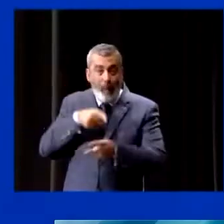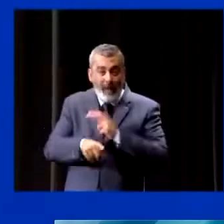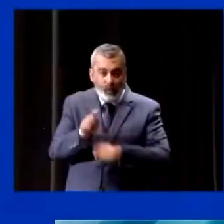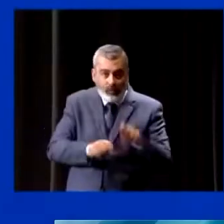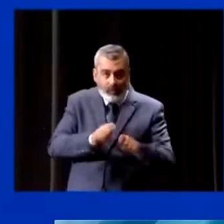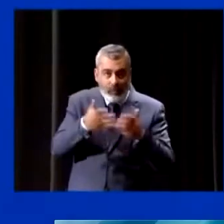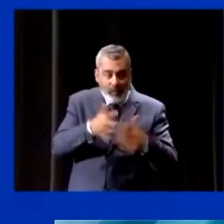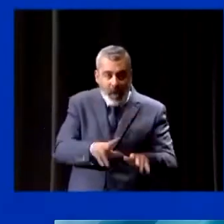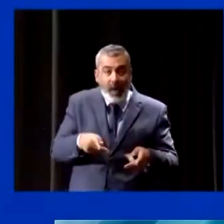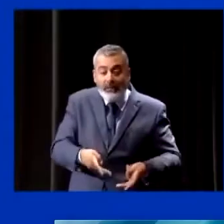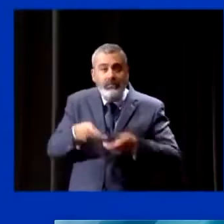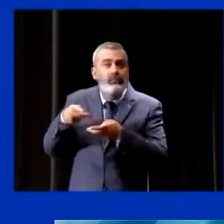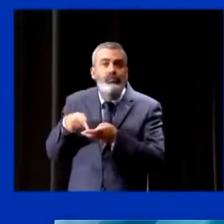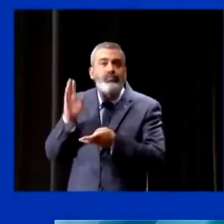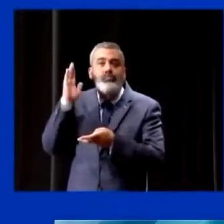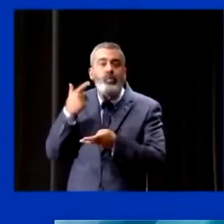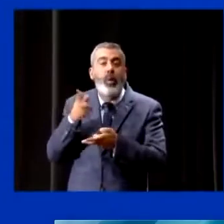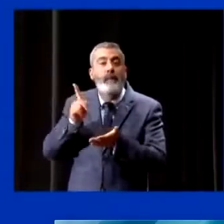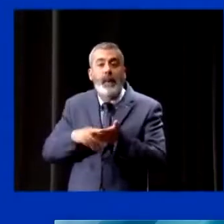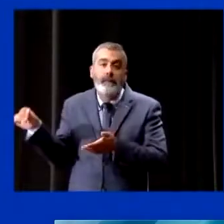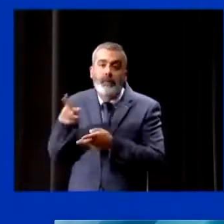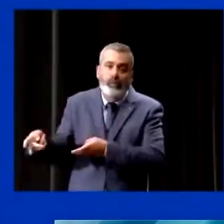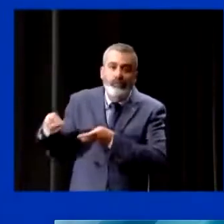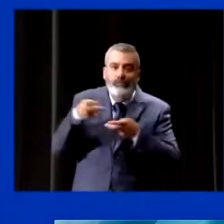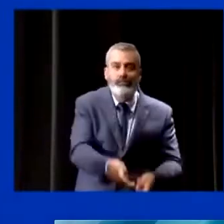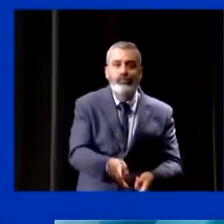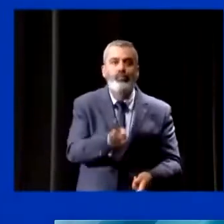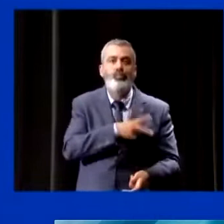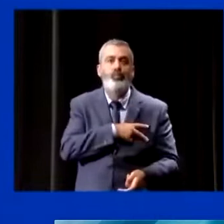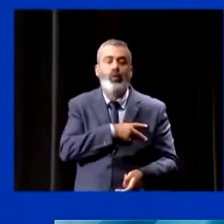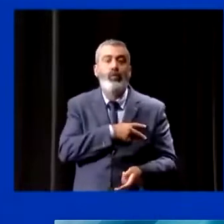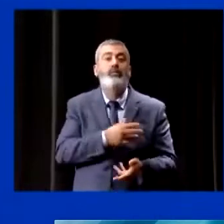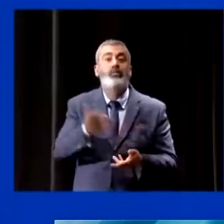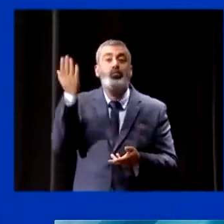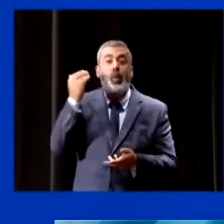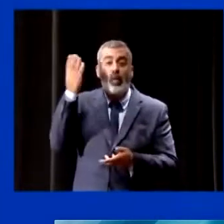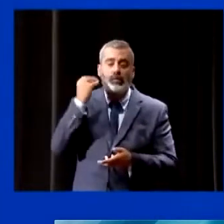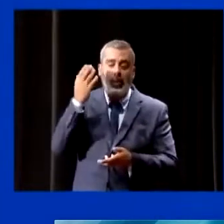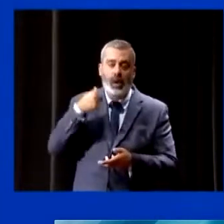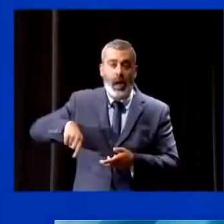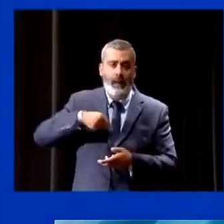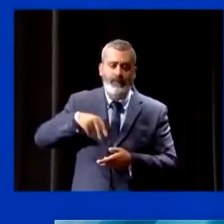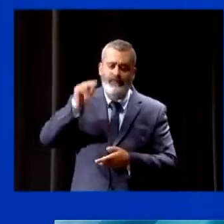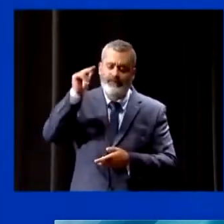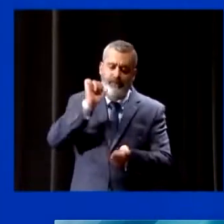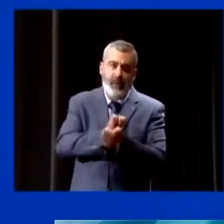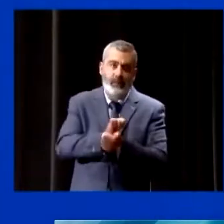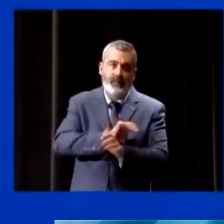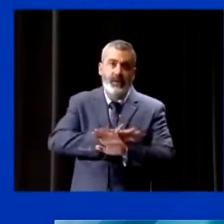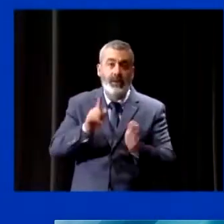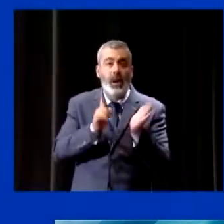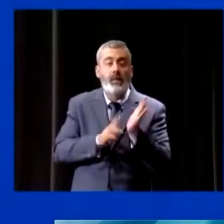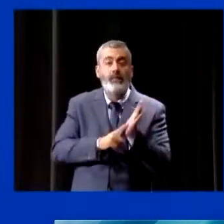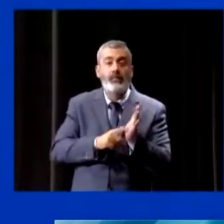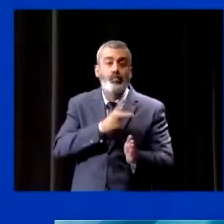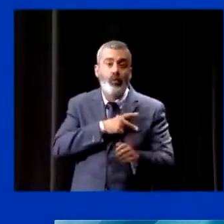έργο και τα αρχαία στη συνέχεια να επανατοποθετηθούν. Τότε, κύριε Πρόεδρε, είχαμε δεσμευθεί ότι εντός συγκεκριμένων